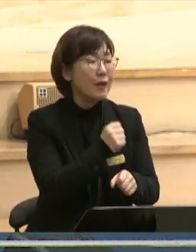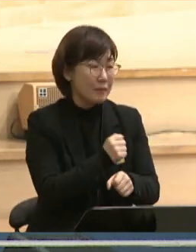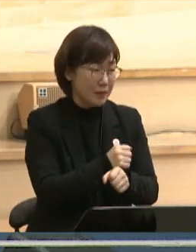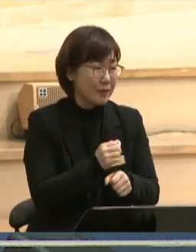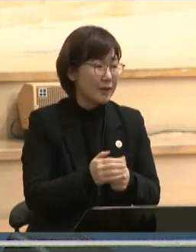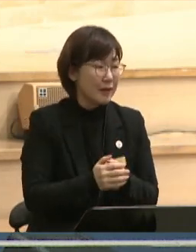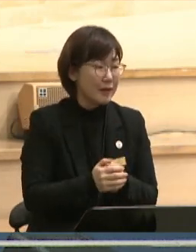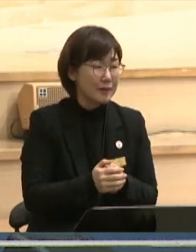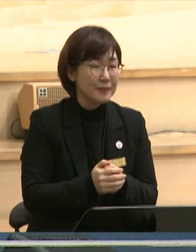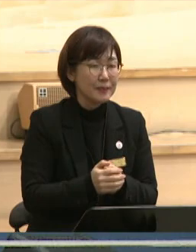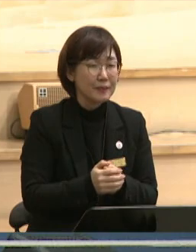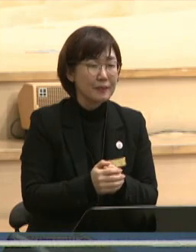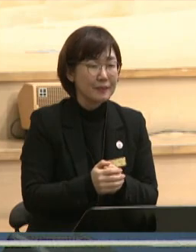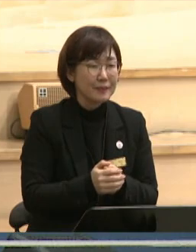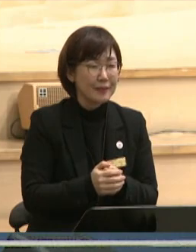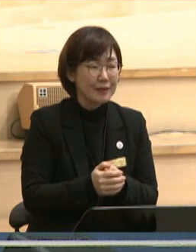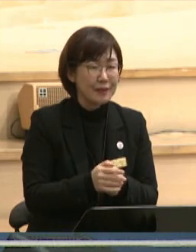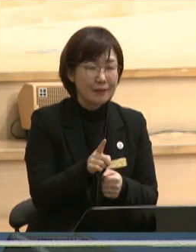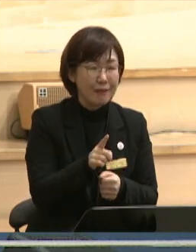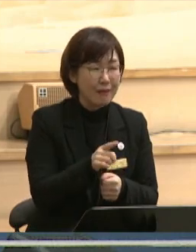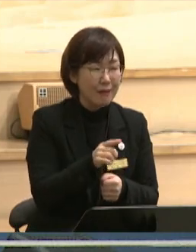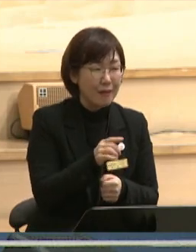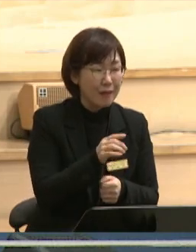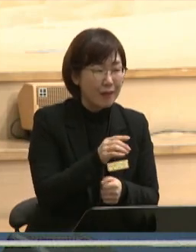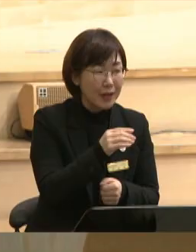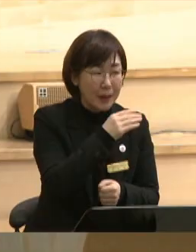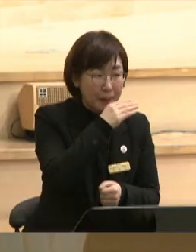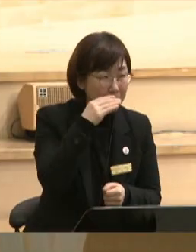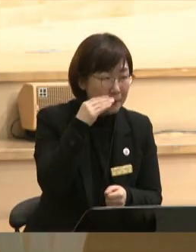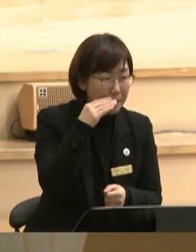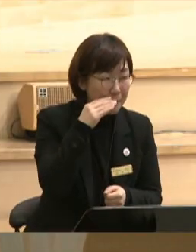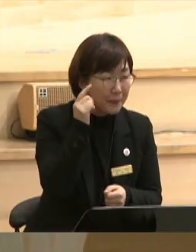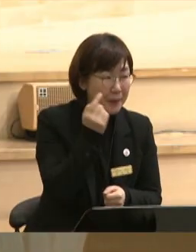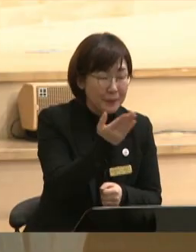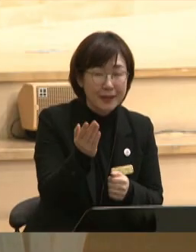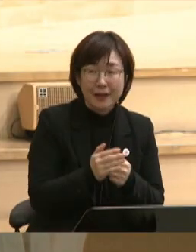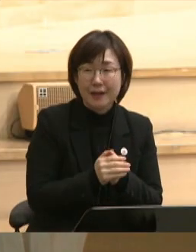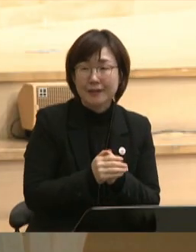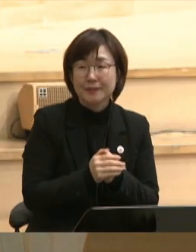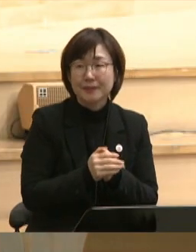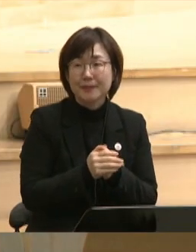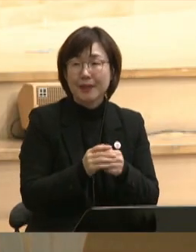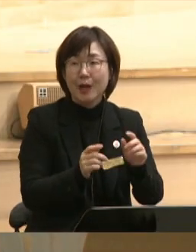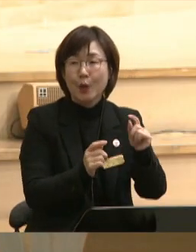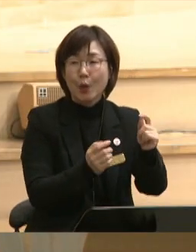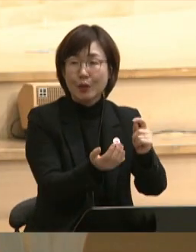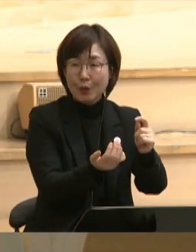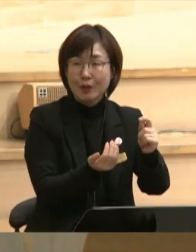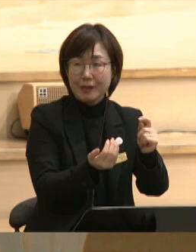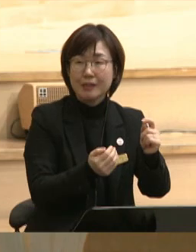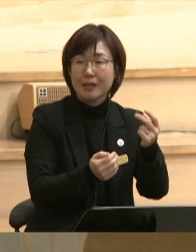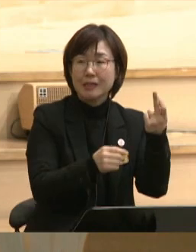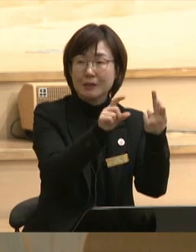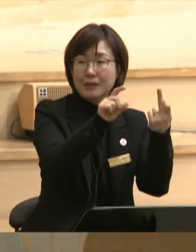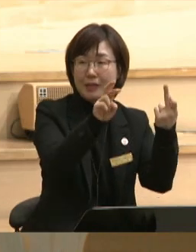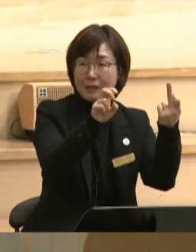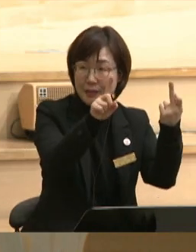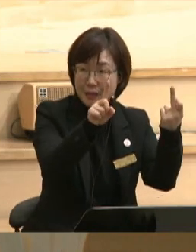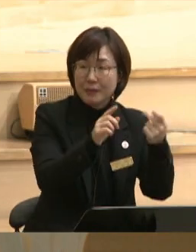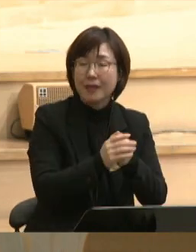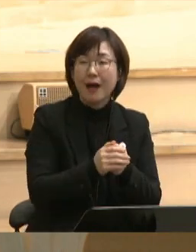이야기합니다 근데 여러분 그러면 될까요 안 될까요 우리 고린도전서 12장 21절 말씀 한번 읽어보도록 하십시다